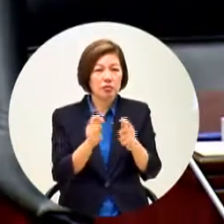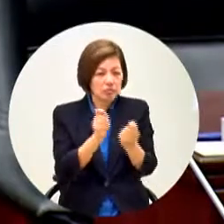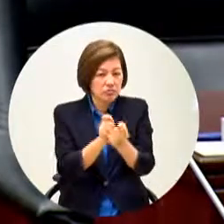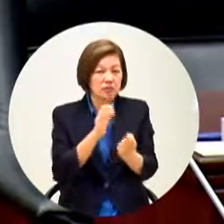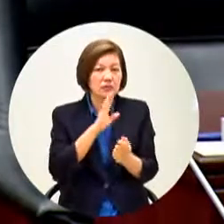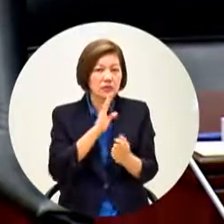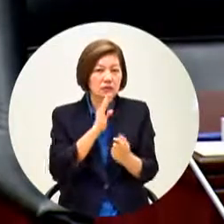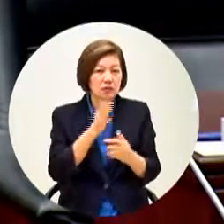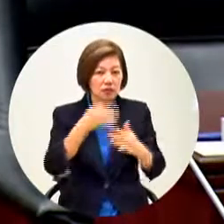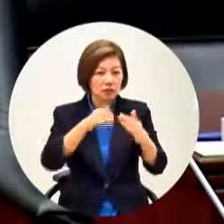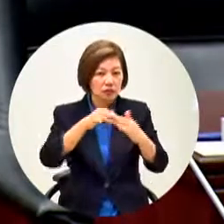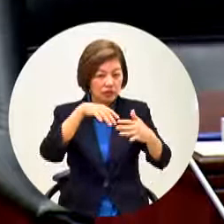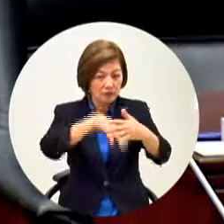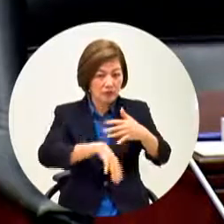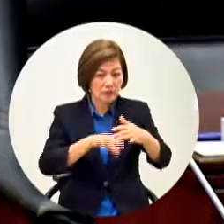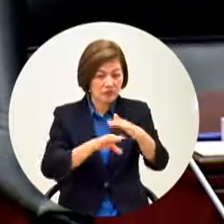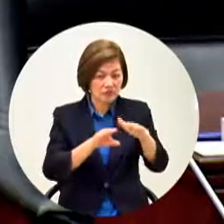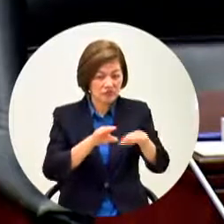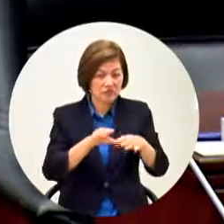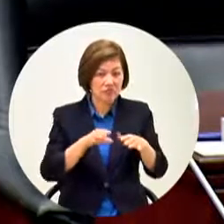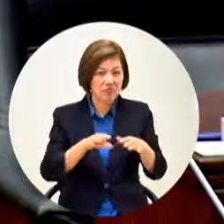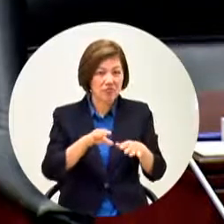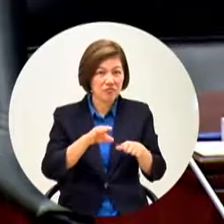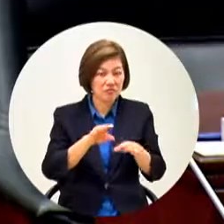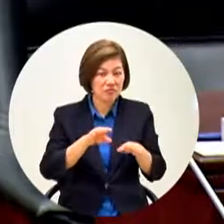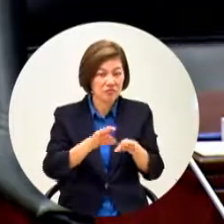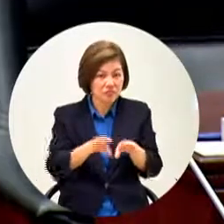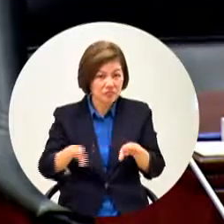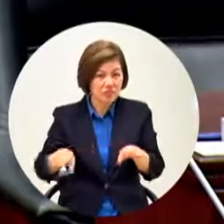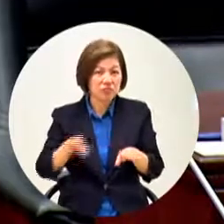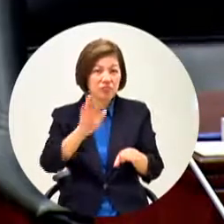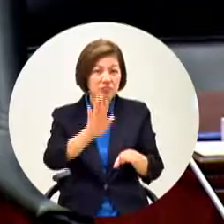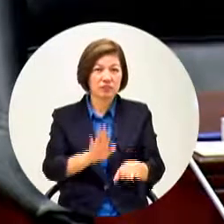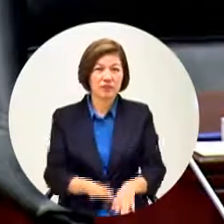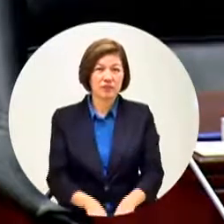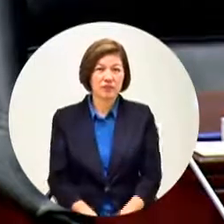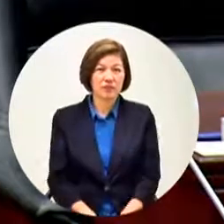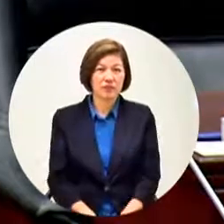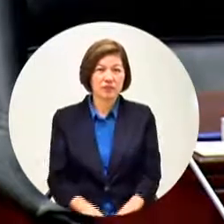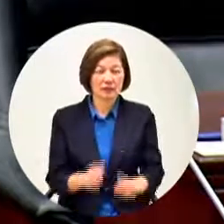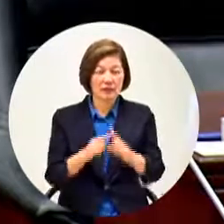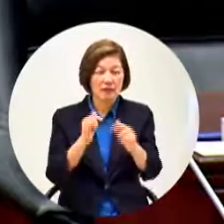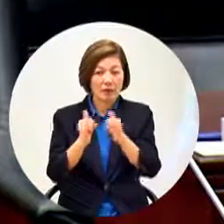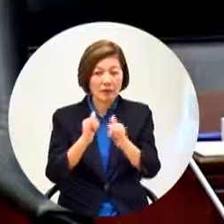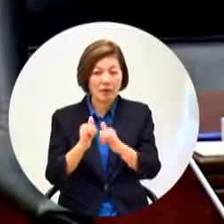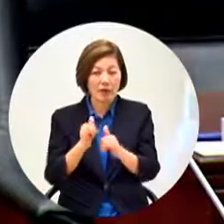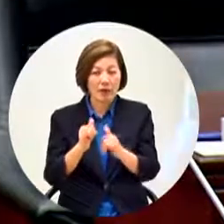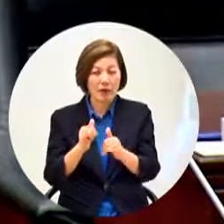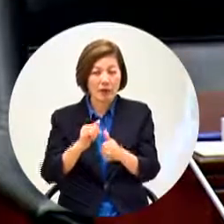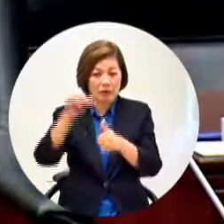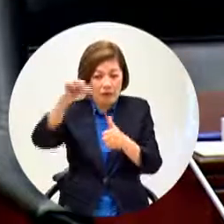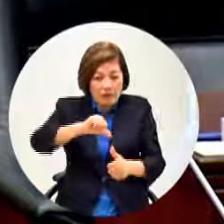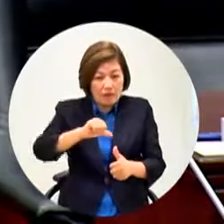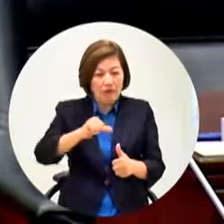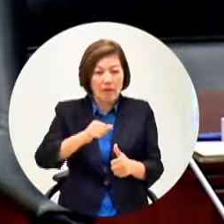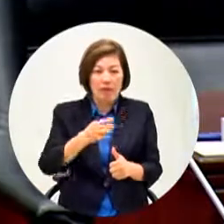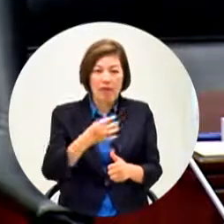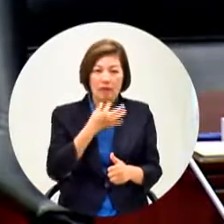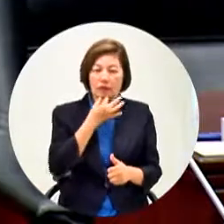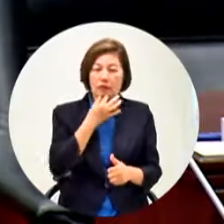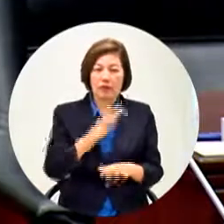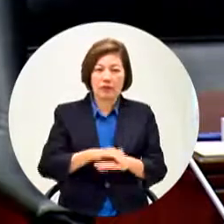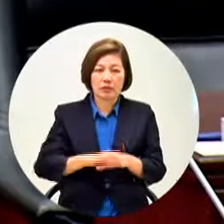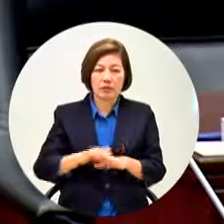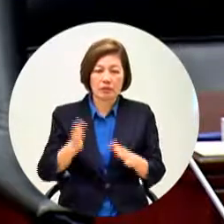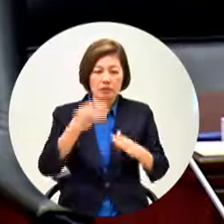车场，结果民众要惊人开单，即马车要开去特殊学校内底，报传